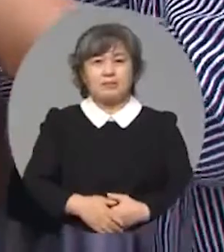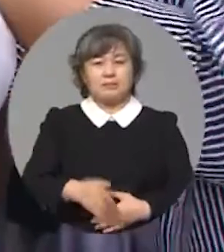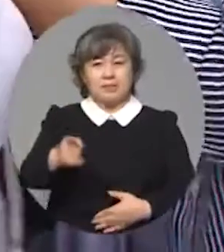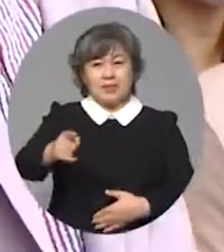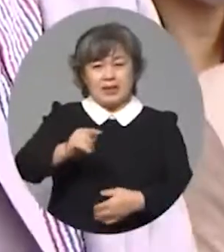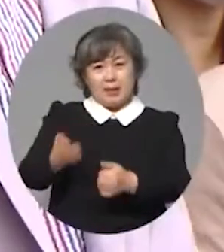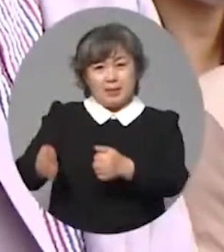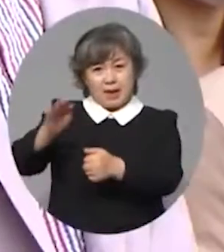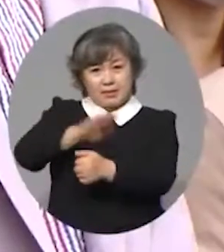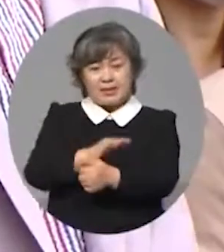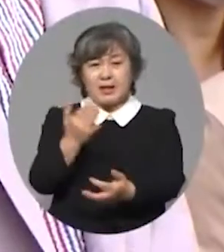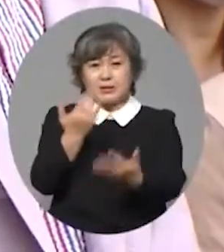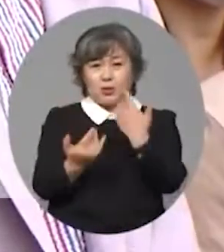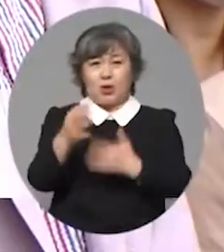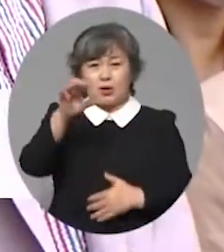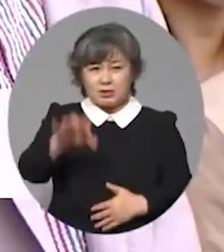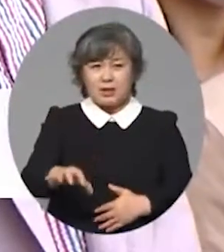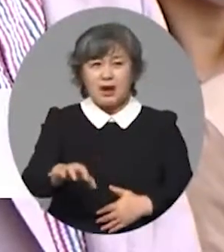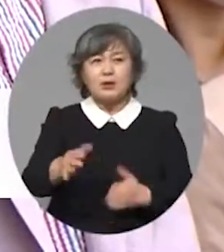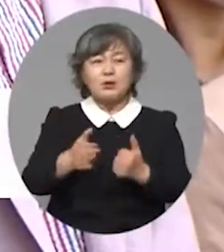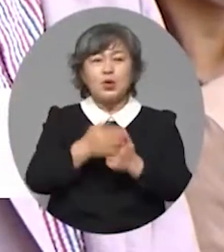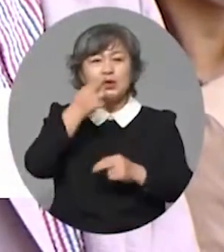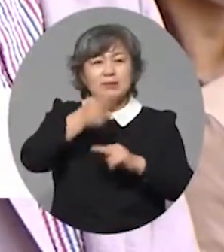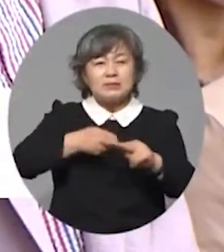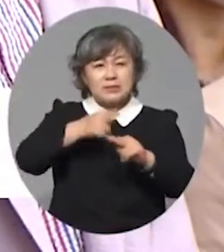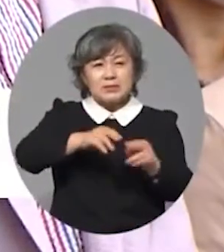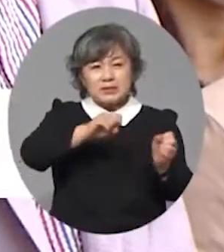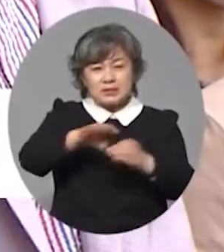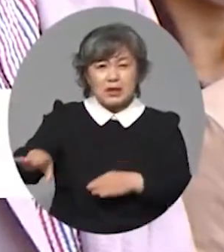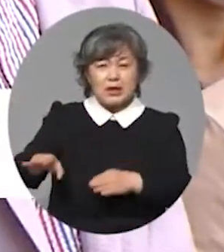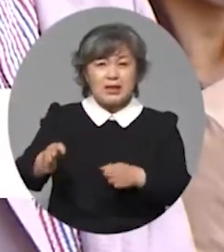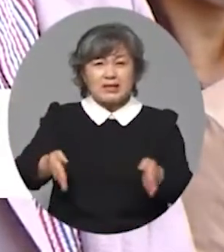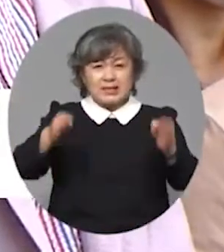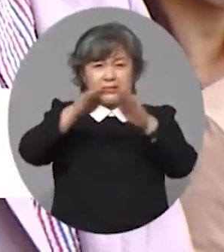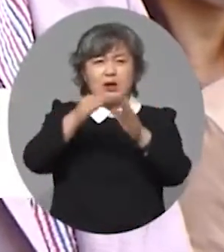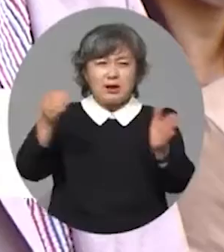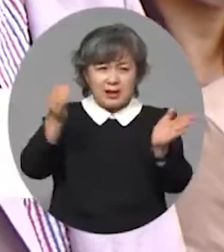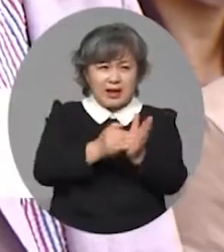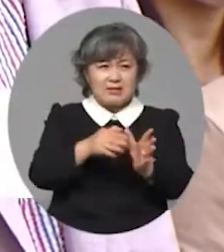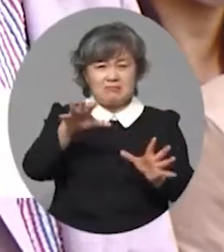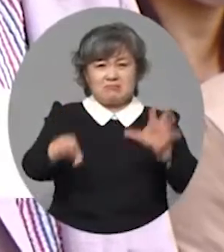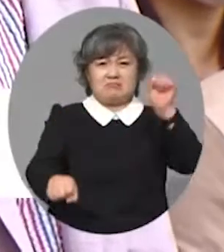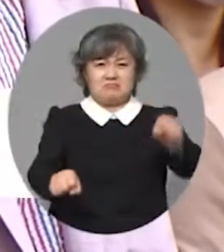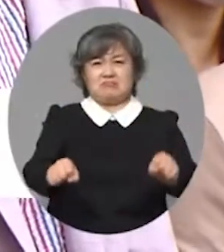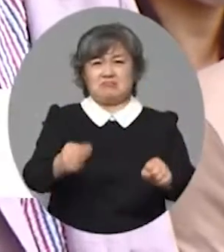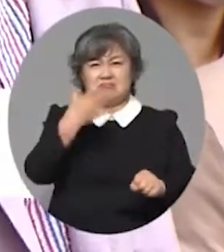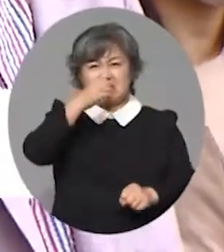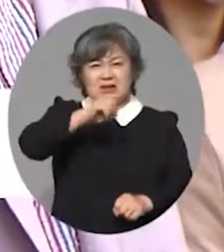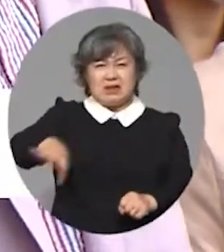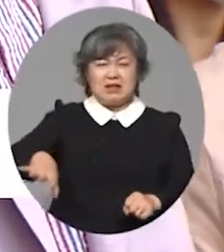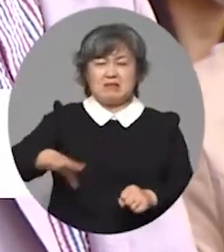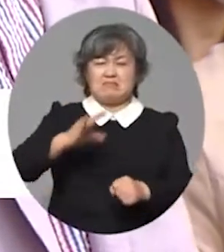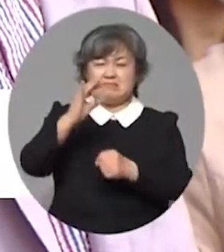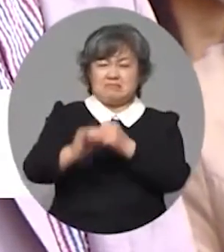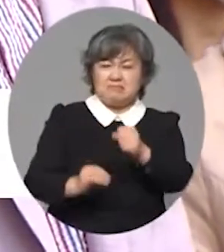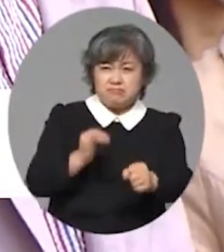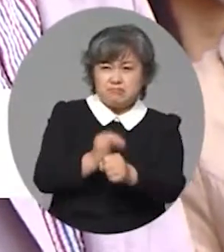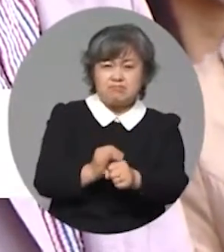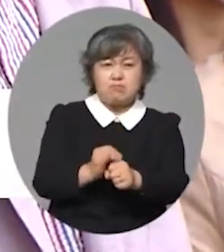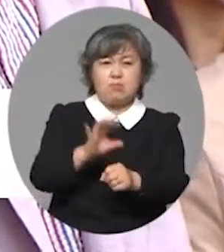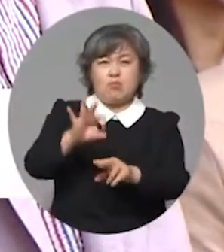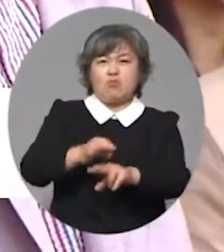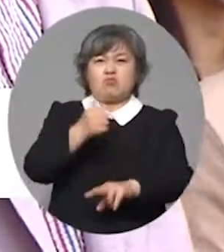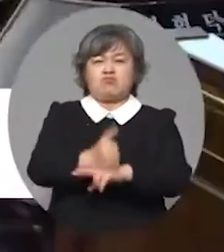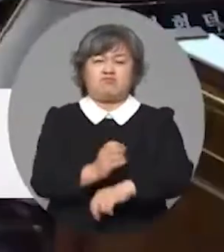매립장과 소각장은 물론 음식물 쓰레기 처리 시설까지 장악하여 쓰레기 천년 왕국을 만들어